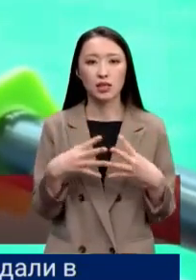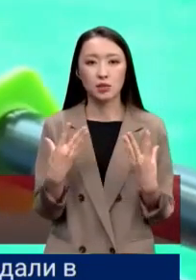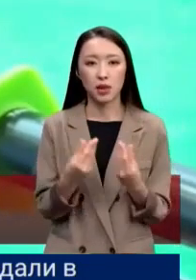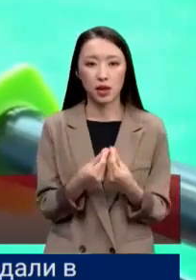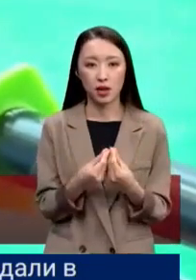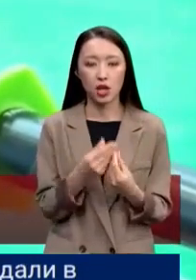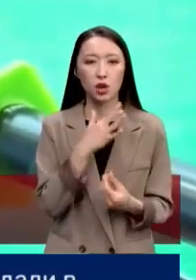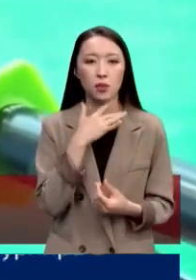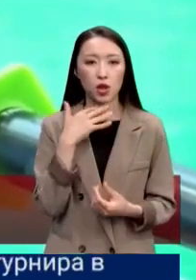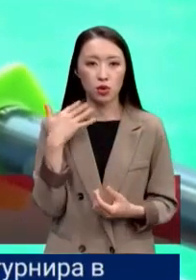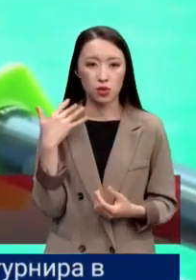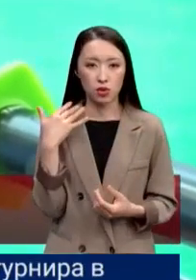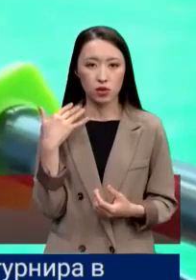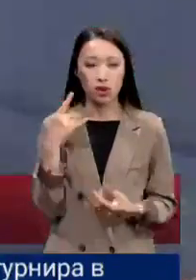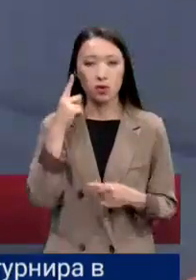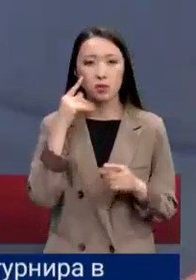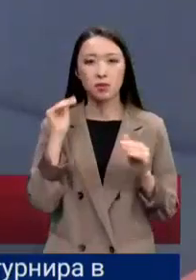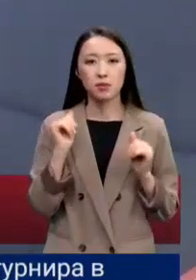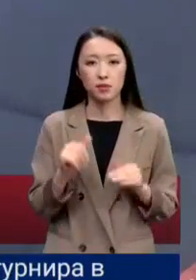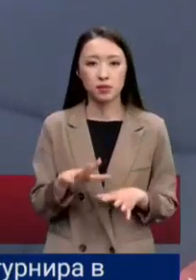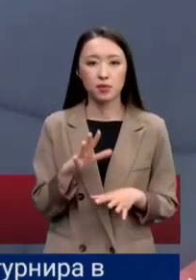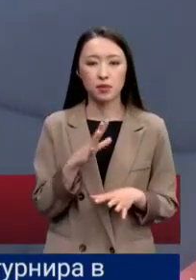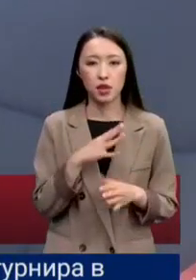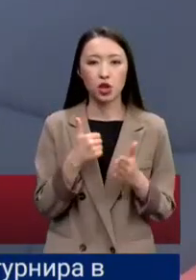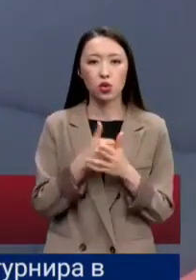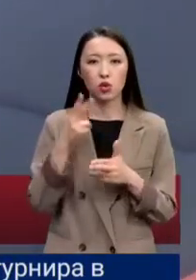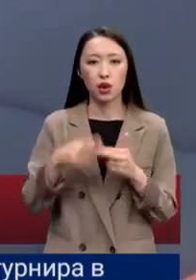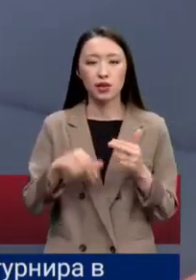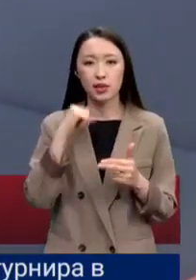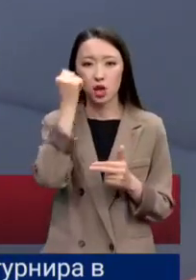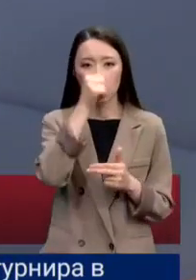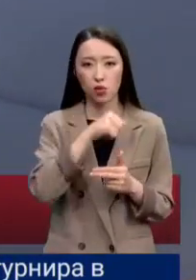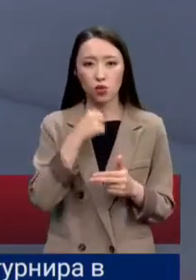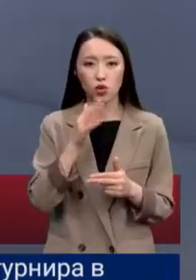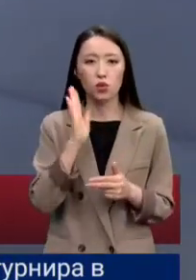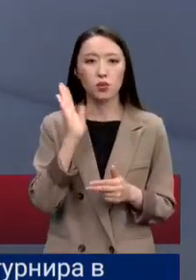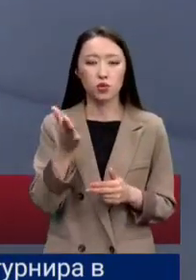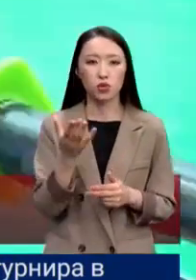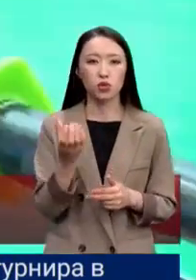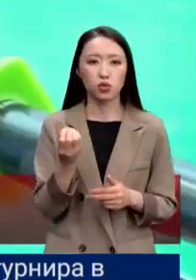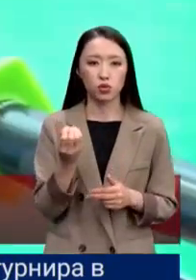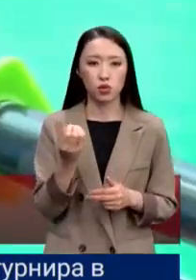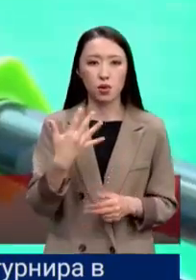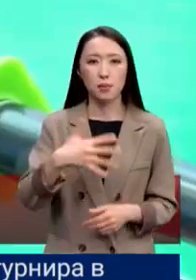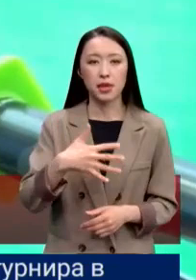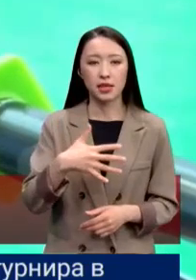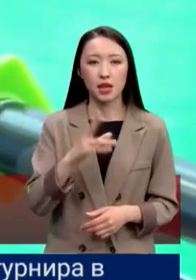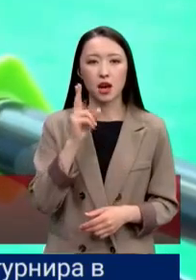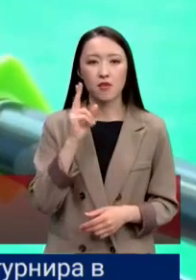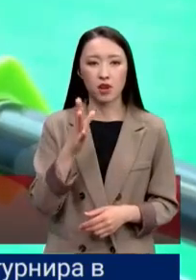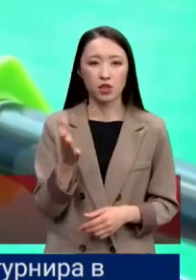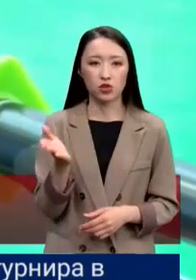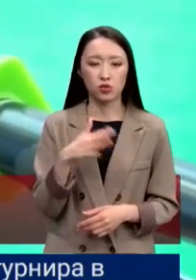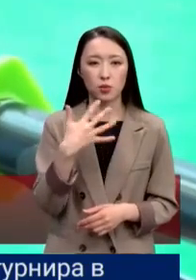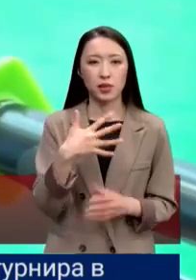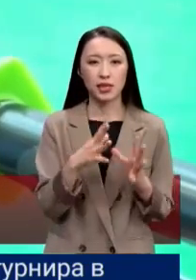семей много, принято решение, что до конца года это будет еще 50 квартир, то есть